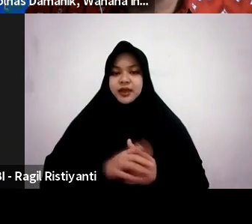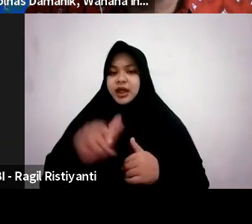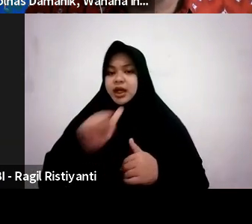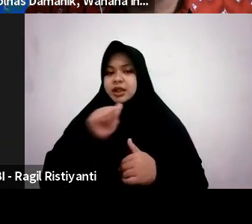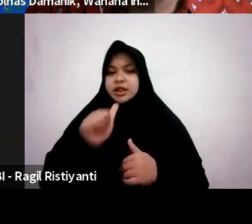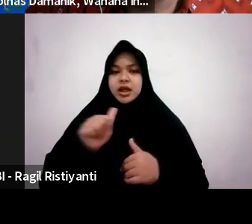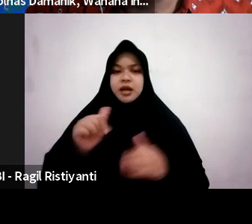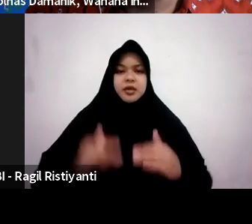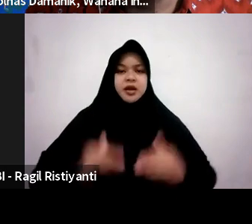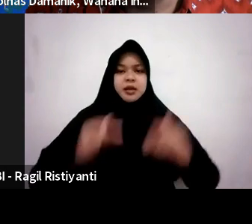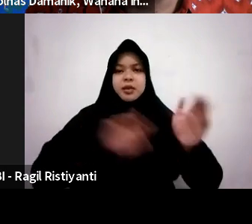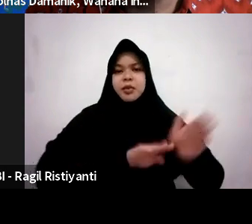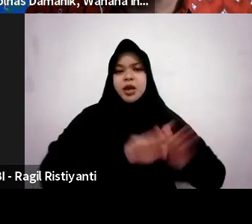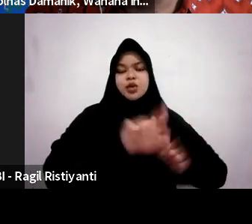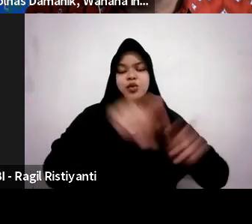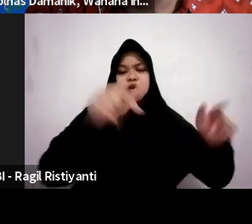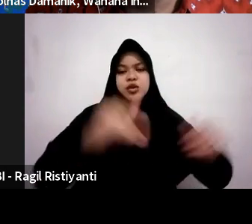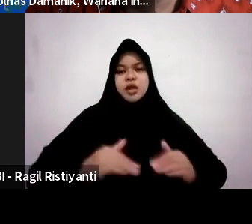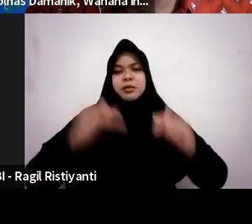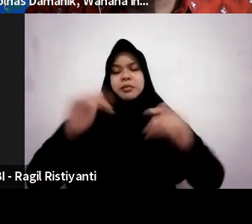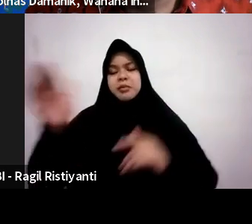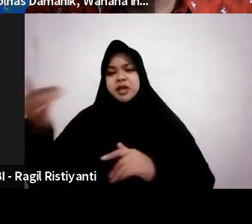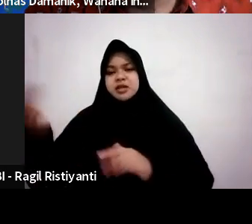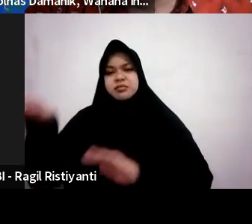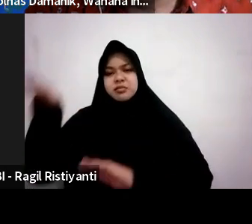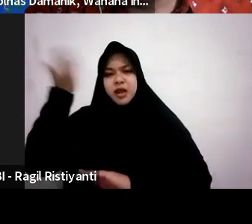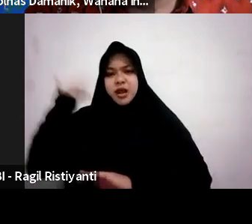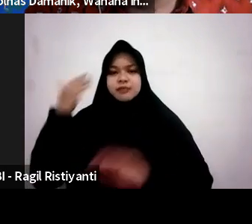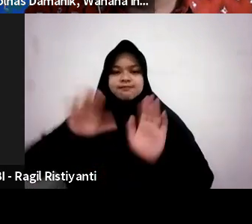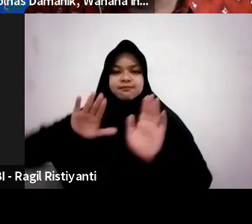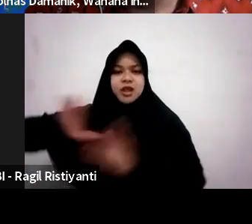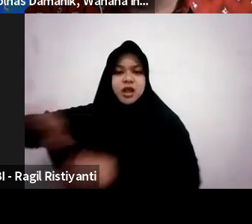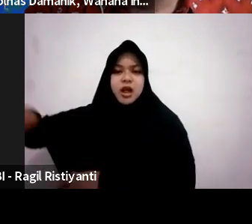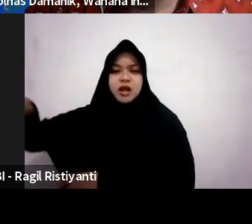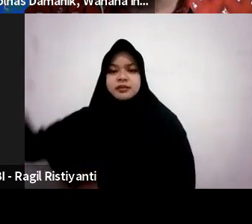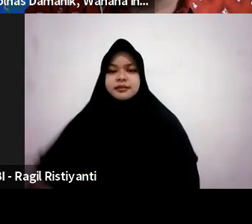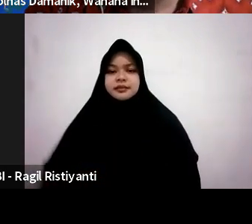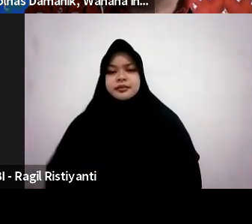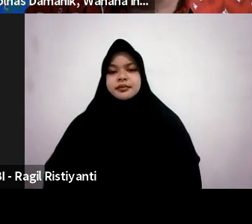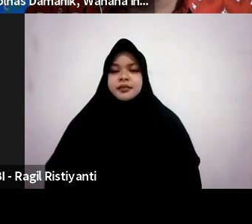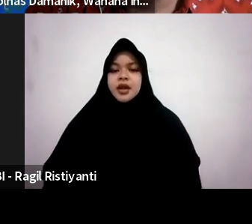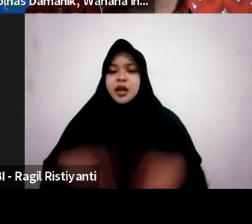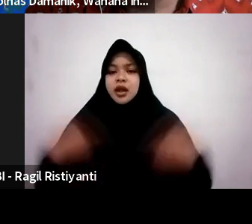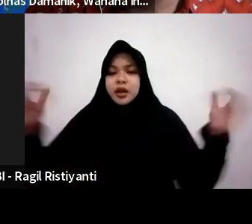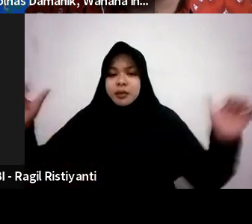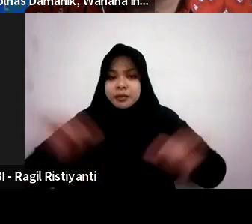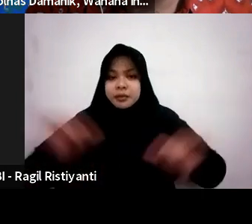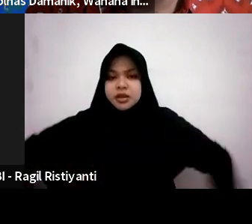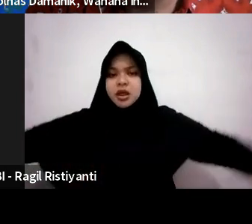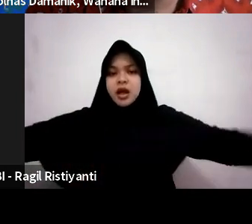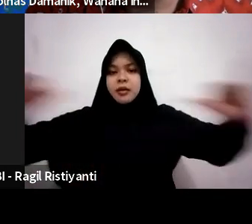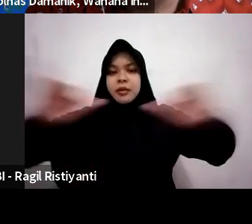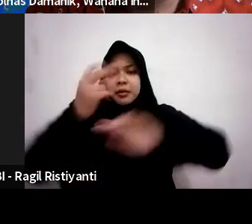lebih maju Siapa yang lebih yang masih di belakang tetapi Amuk kita mengajak bersama-sama untuk melihat bahwa